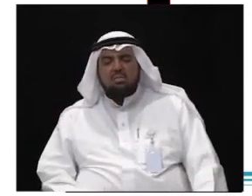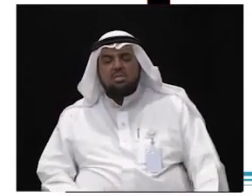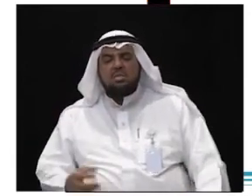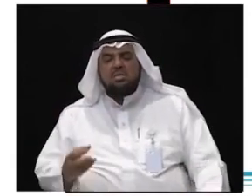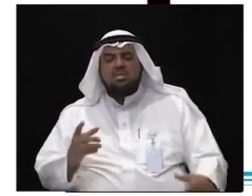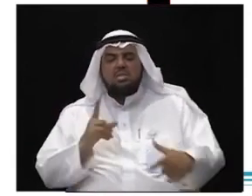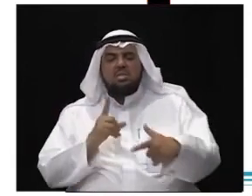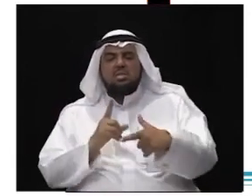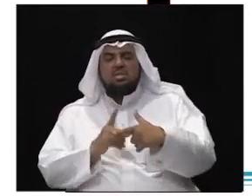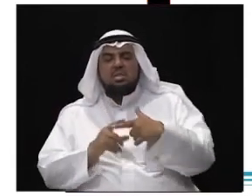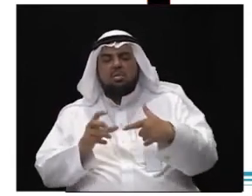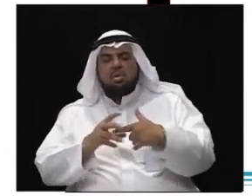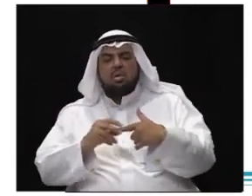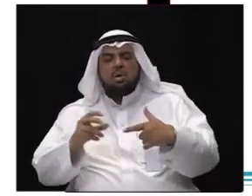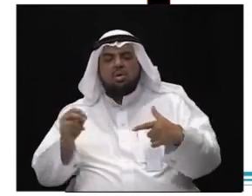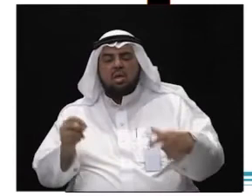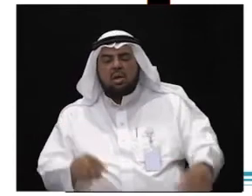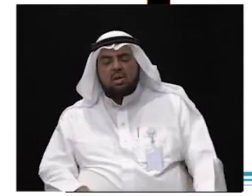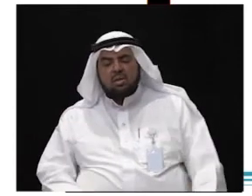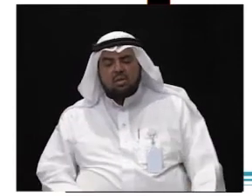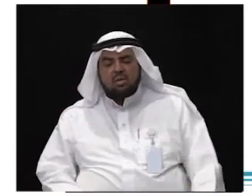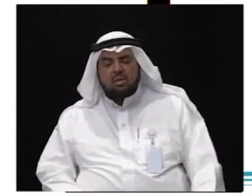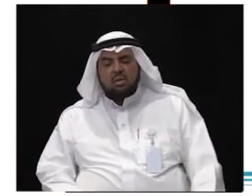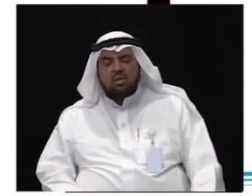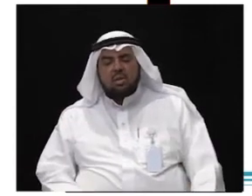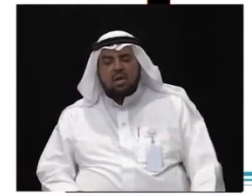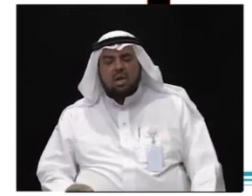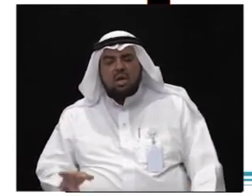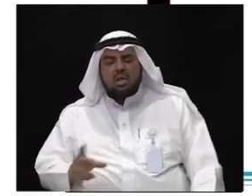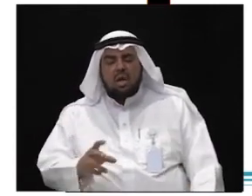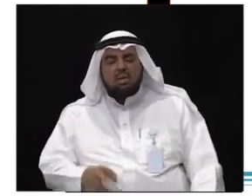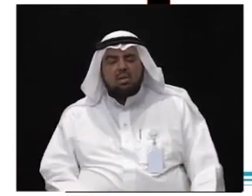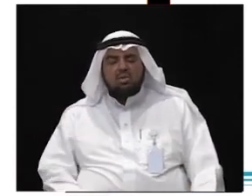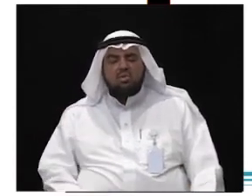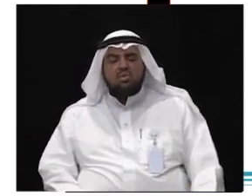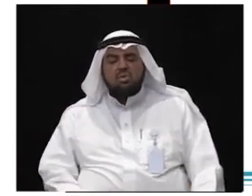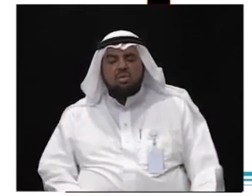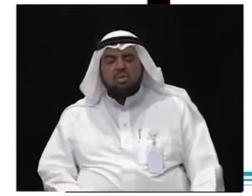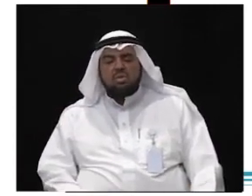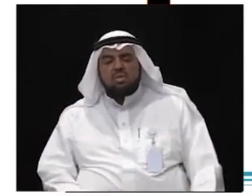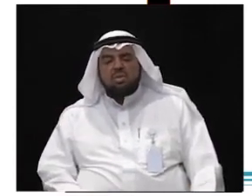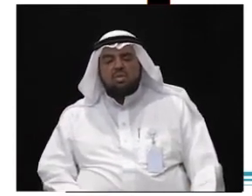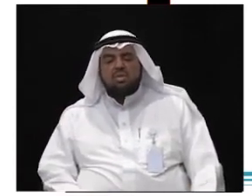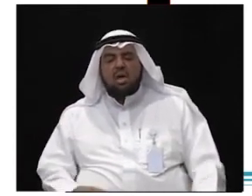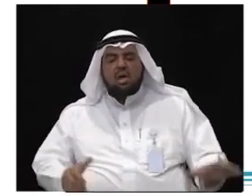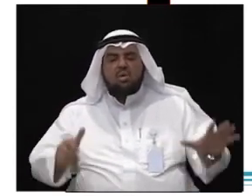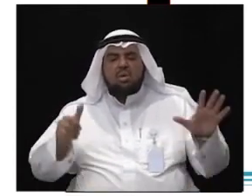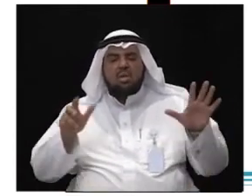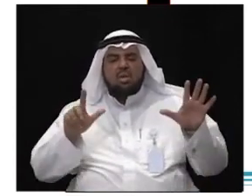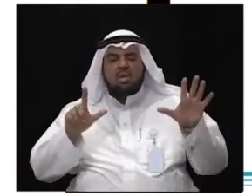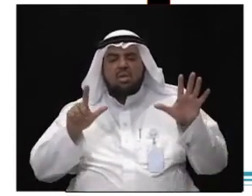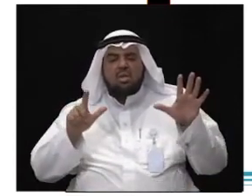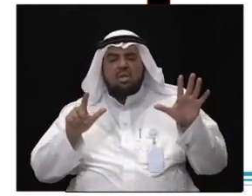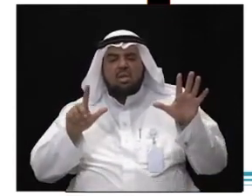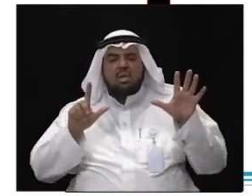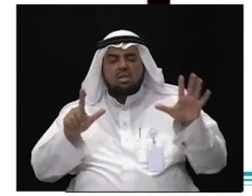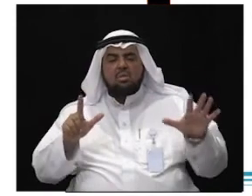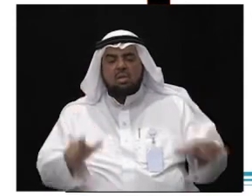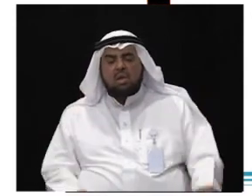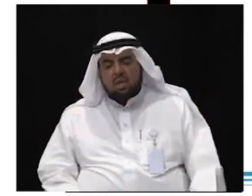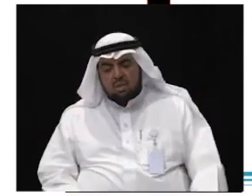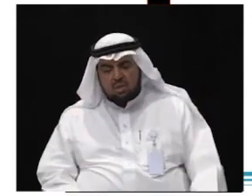يكون الجمع والطرح، وبتنفيذ عملية الجمع نكون قد توصلنا إلى